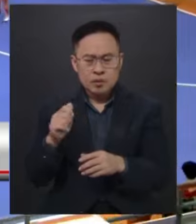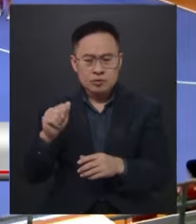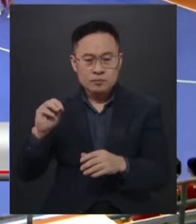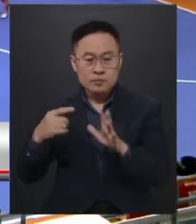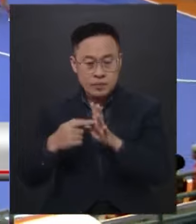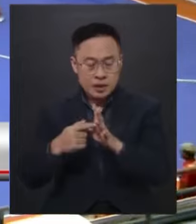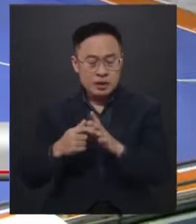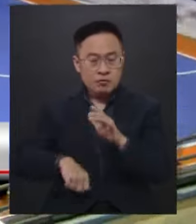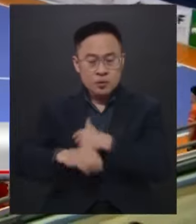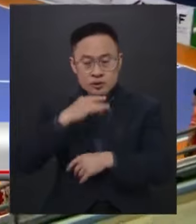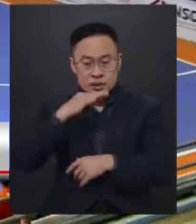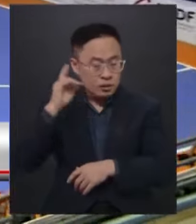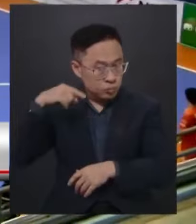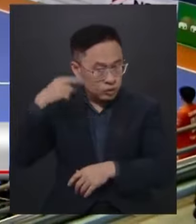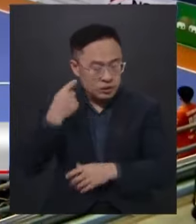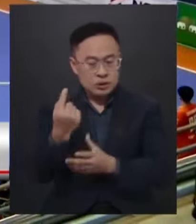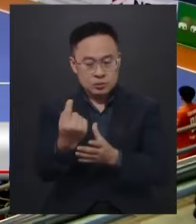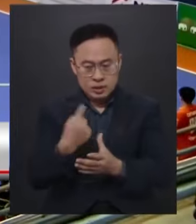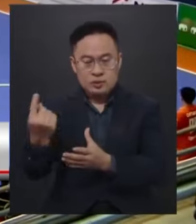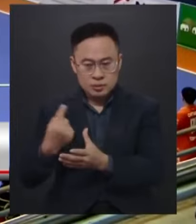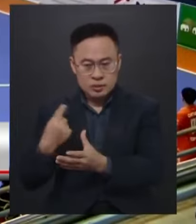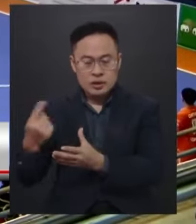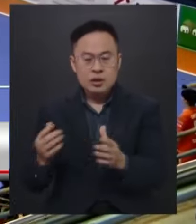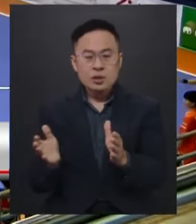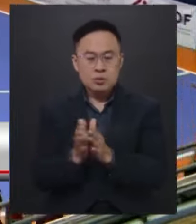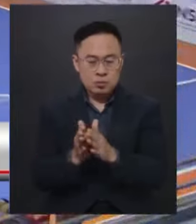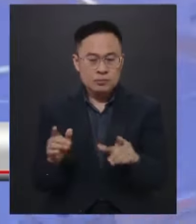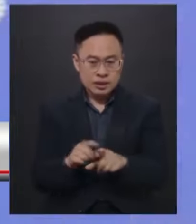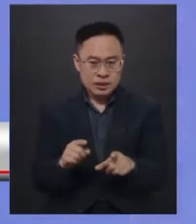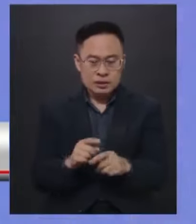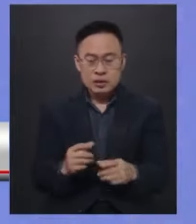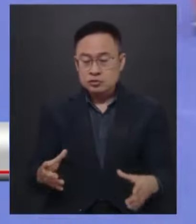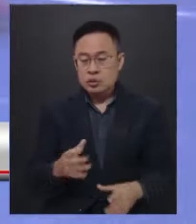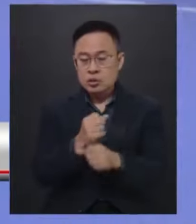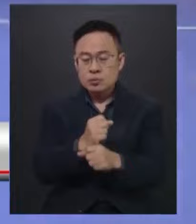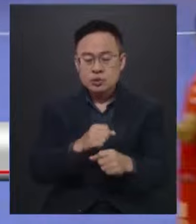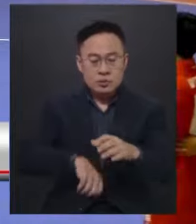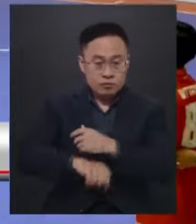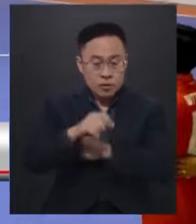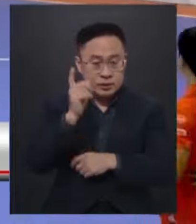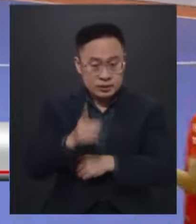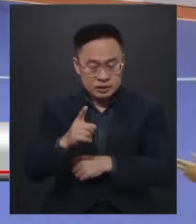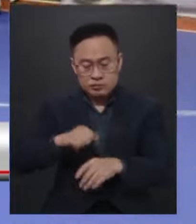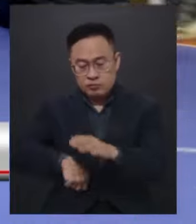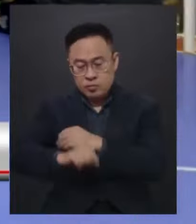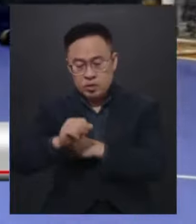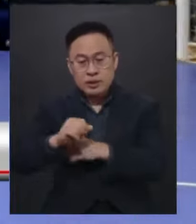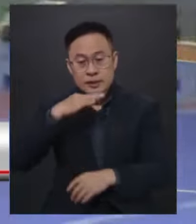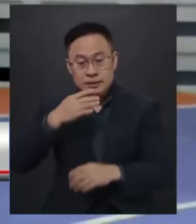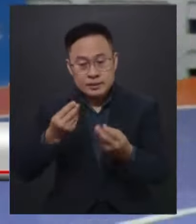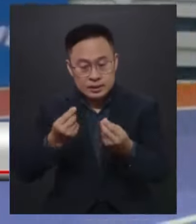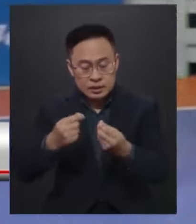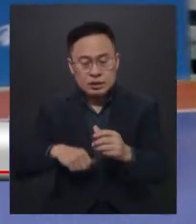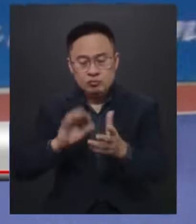อลชายหาดหญิงนะคะก็จะเป็น2ทีมตัวแทนจากสโมสรฟุตบอลชายหาดที่จะเข้าไปร่วมโหวตใน